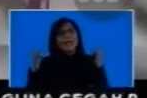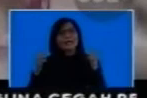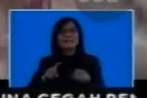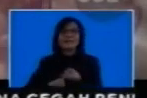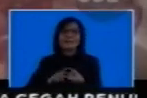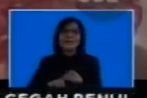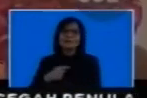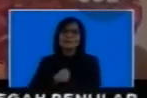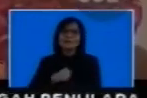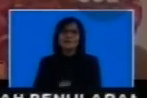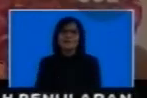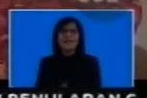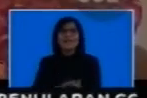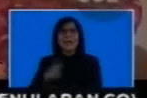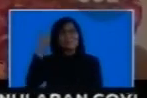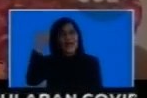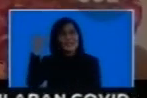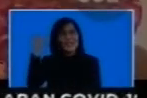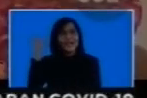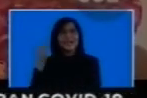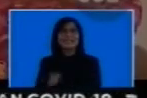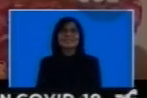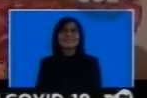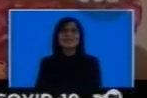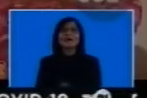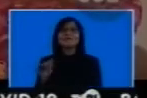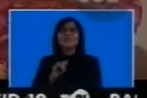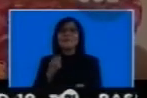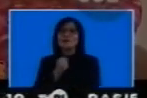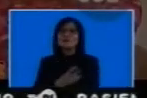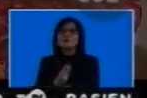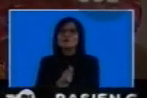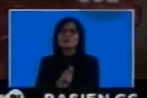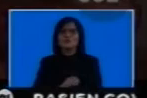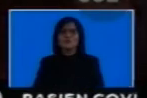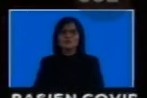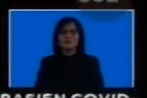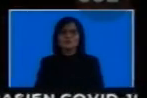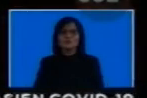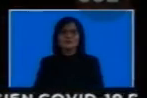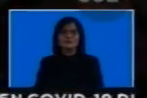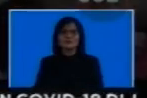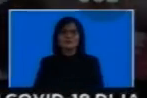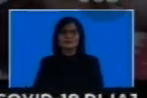bermain dengan teman-temanku dan juga belajar dengan guru-guruku.